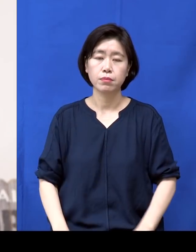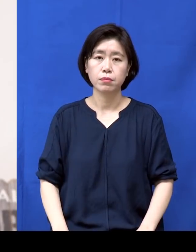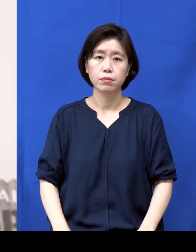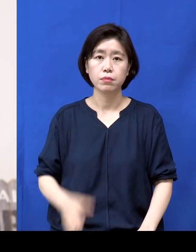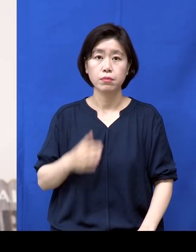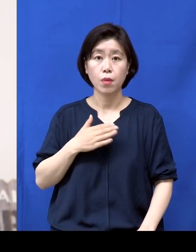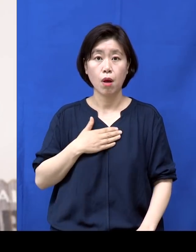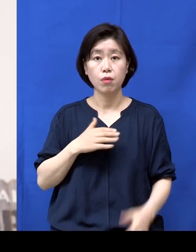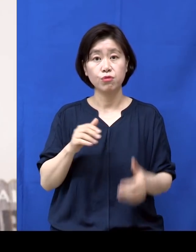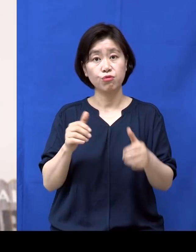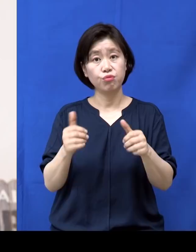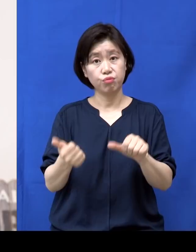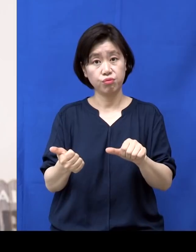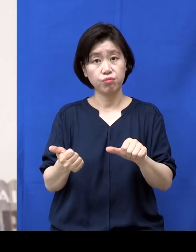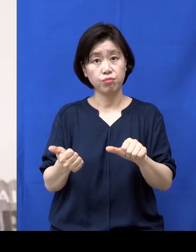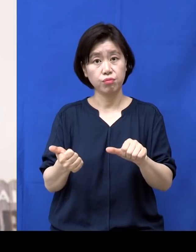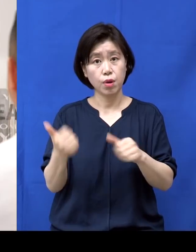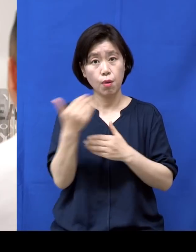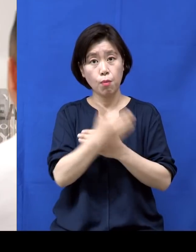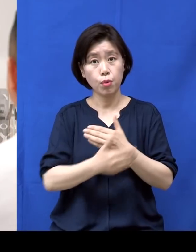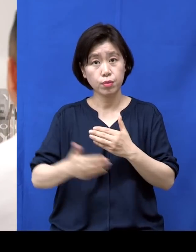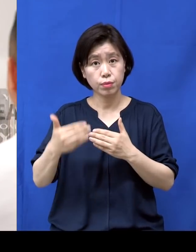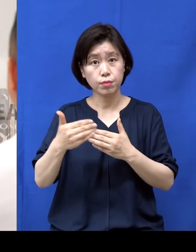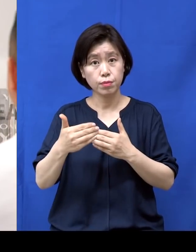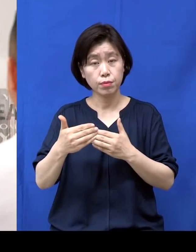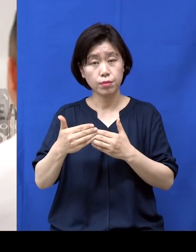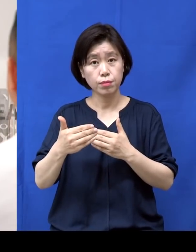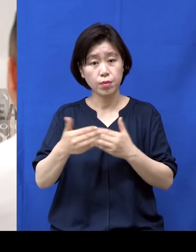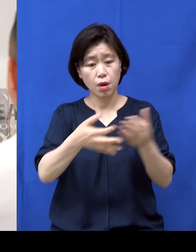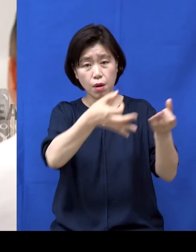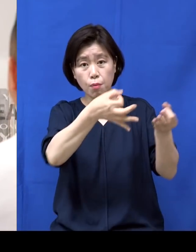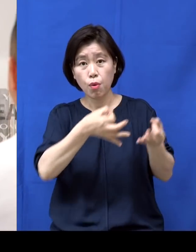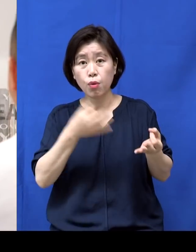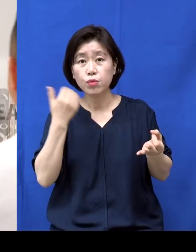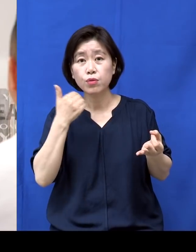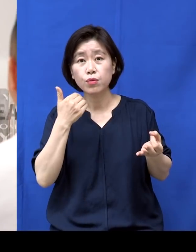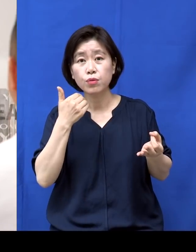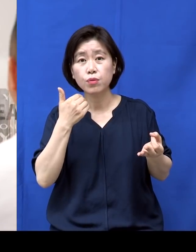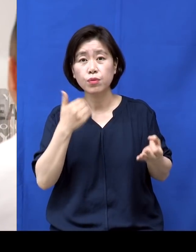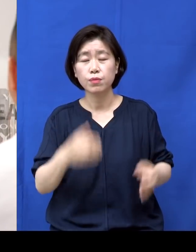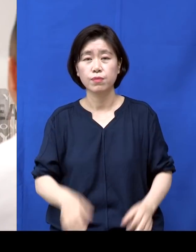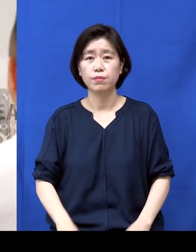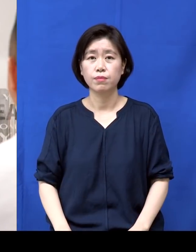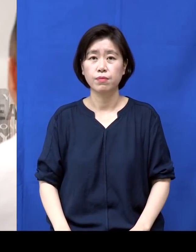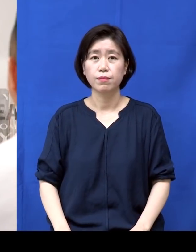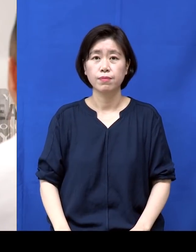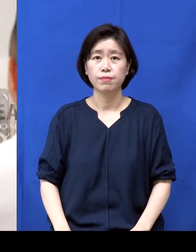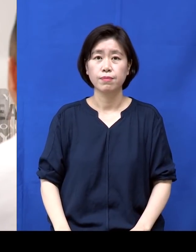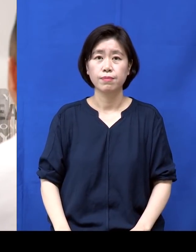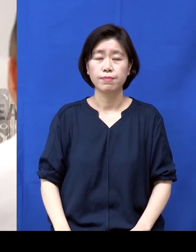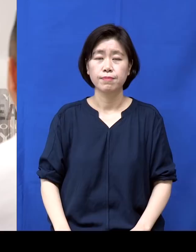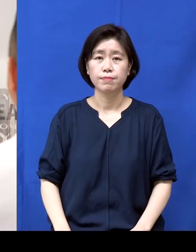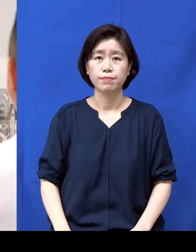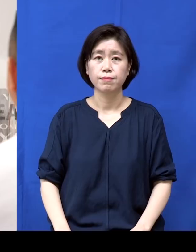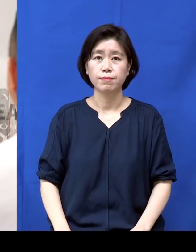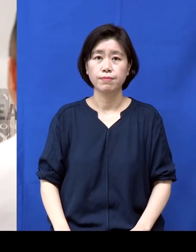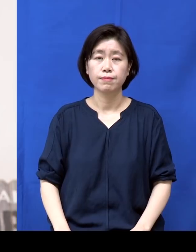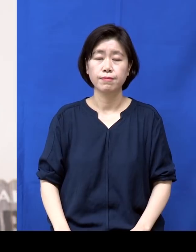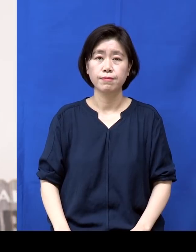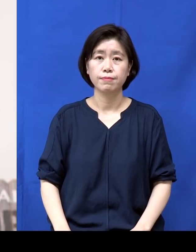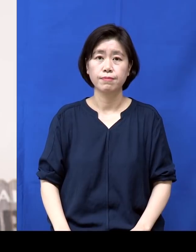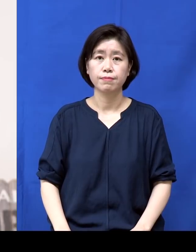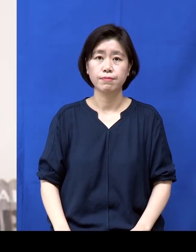제 모습이 머릿속으로 상상이 됐어요. 네. 제가 침대에 이렇게 옆으로 비스듬히 누워 있었거든요. 네. 그런데 저는